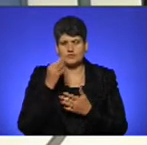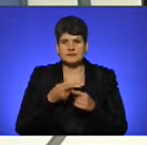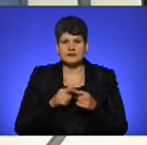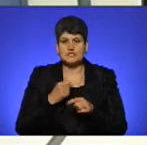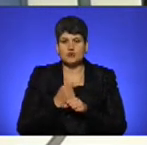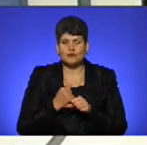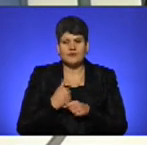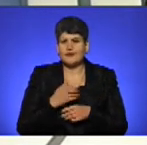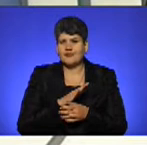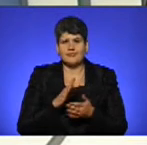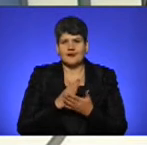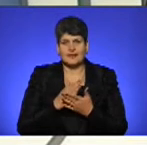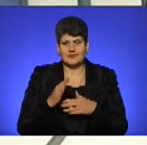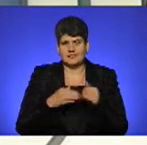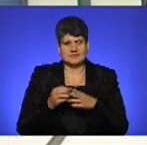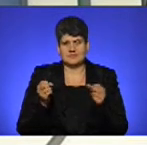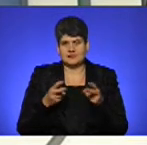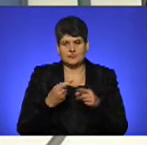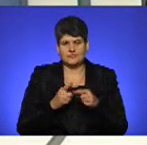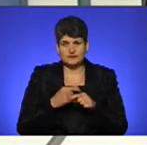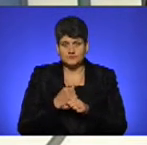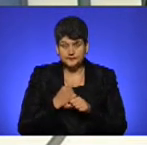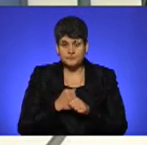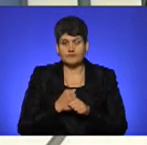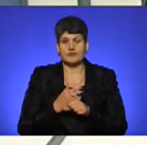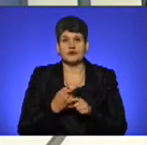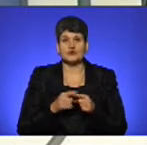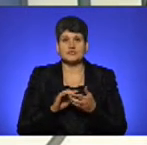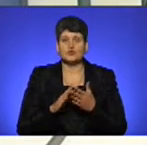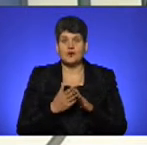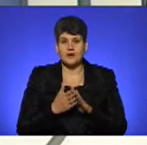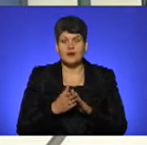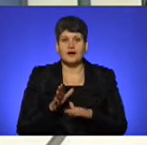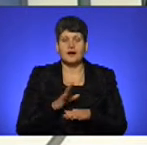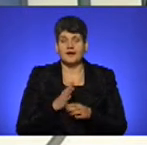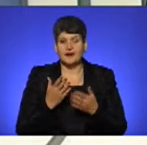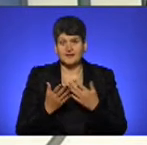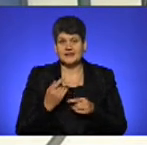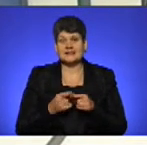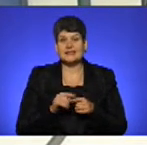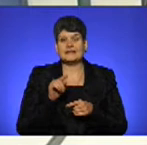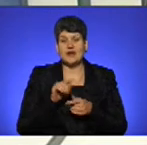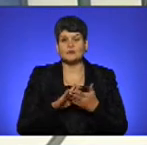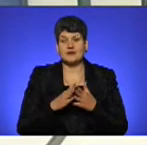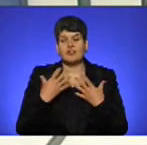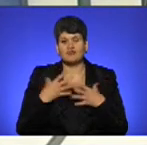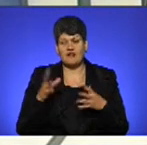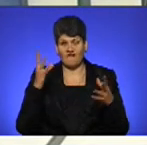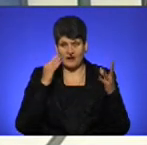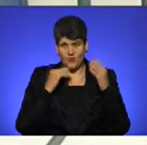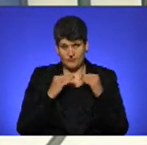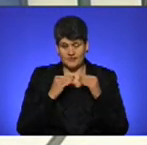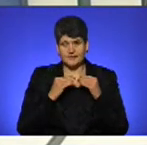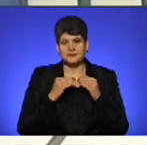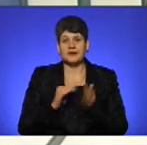у формуванні бюджетів, я не можу досконало прокоментувати цю ситуацію, але впевнений, що ця обставина врахована. Тобто, скласти